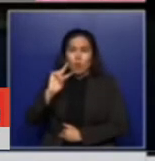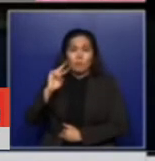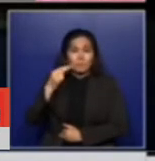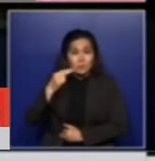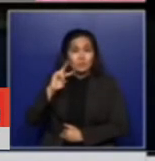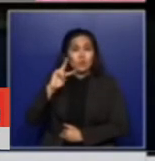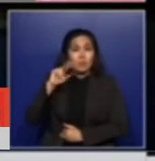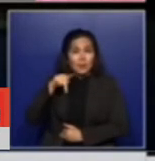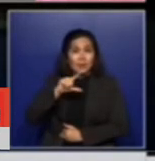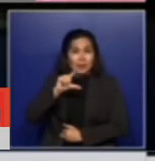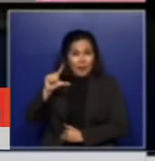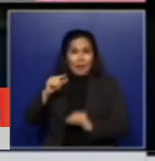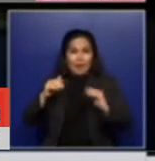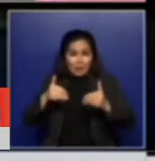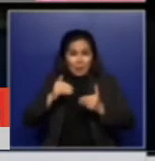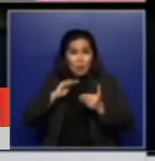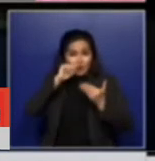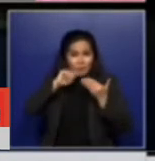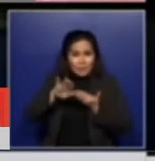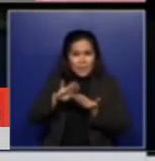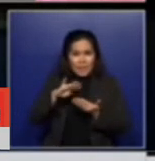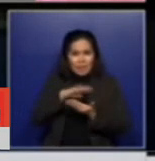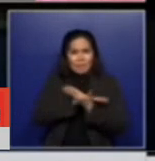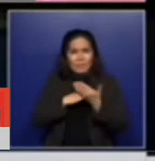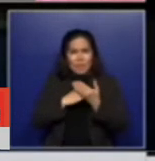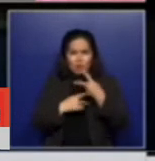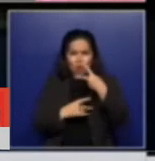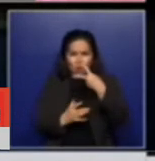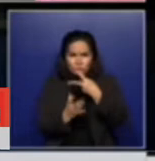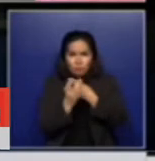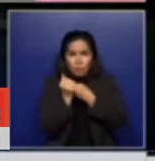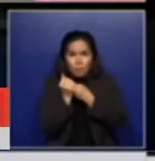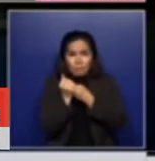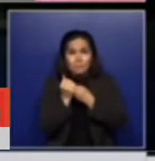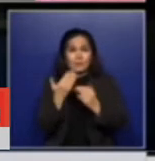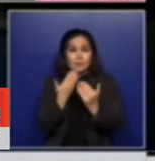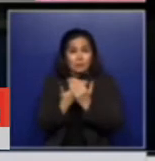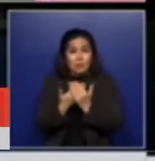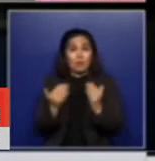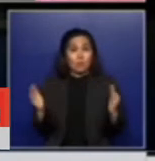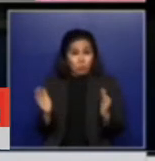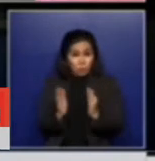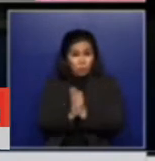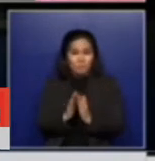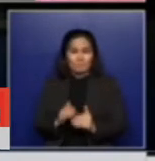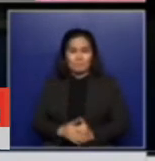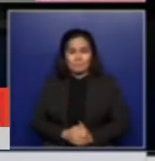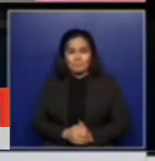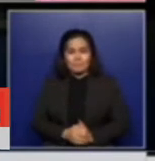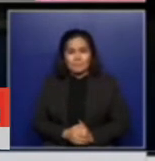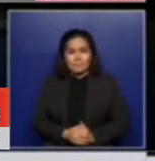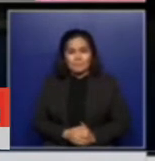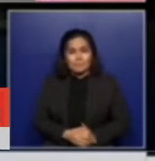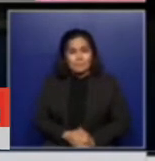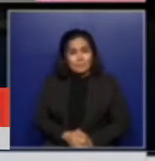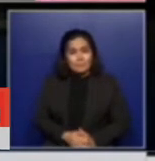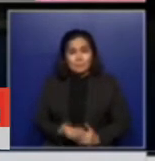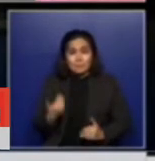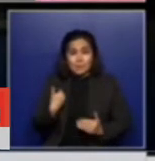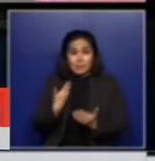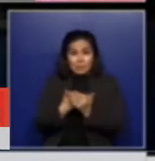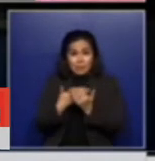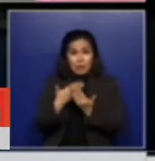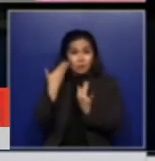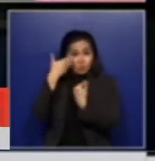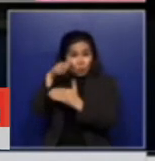822,000 ล้านบาทเศษรวม2รายการนี้เข้ามาด้วยกันนะครับท่านประธานครับมันจะมีรายการมูลค่ารวมส่งออกเนี่ยนะ